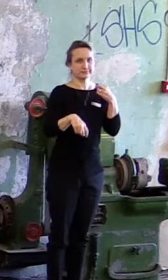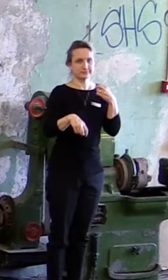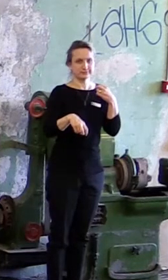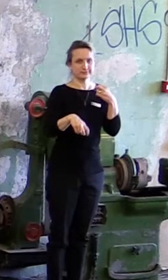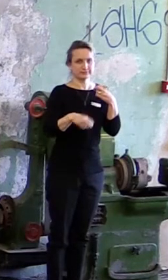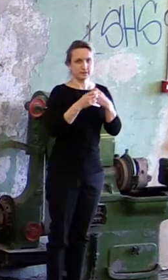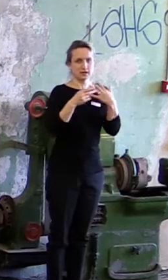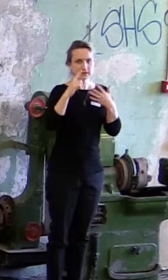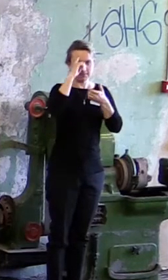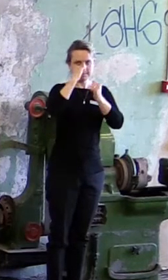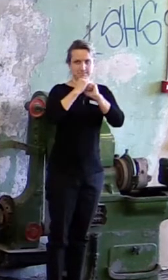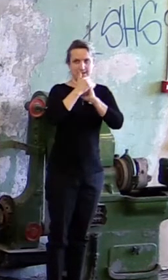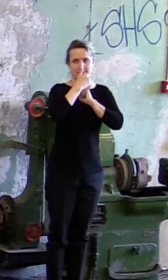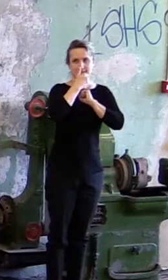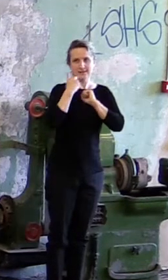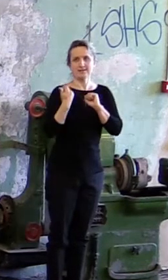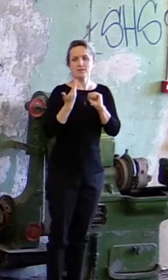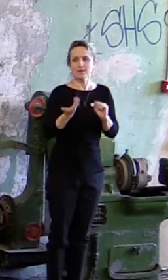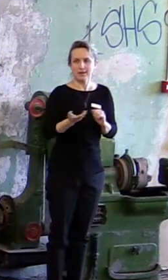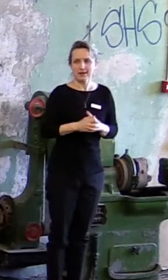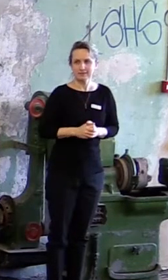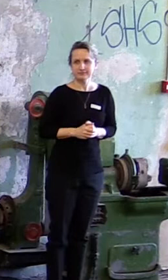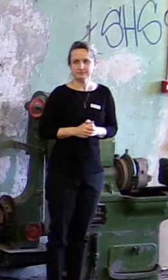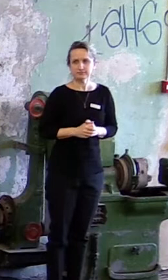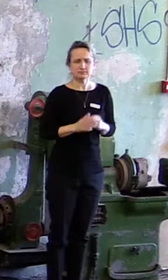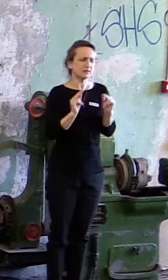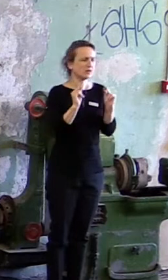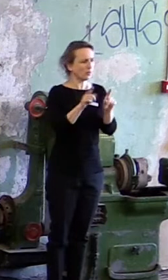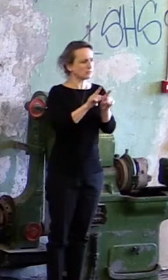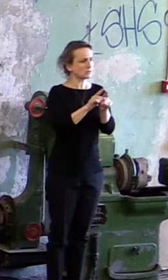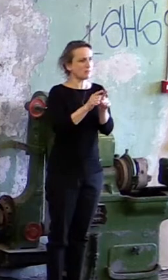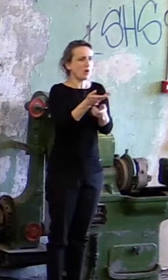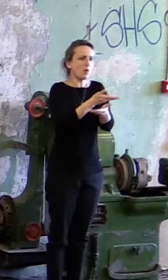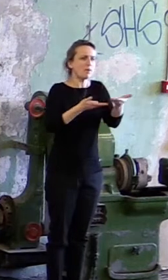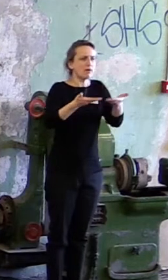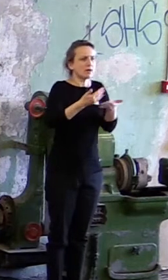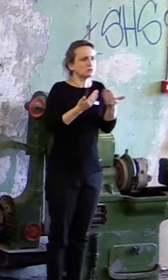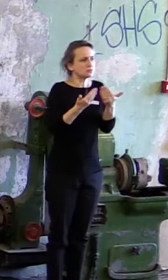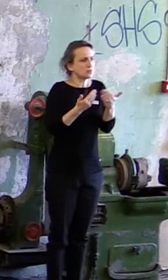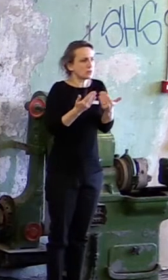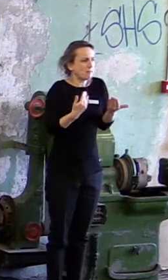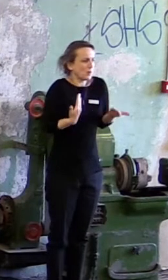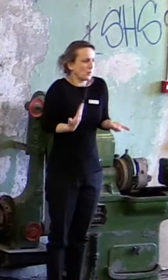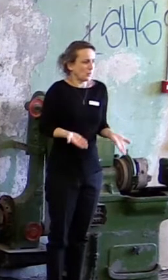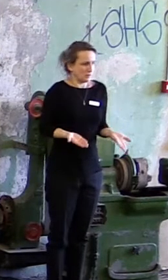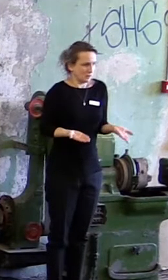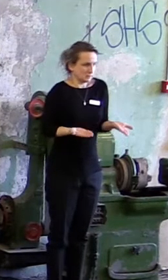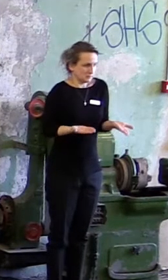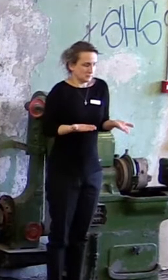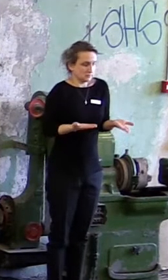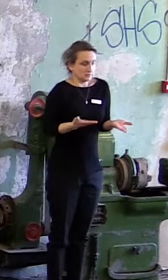on need negatiivsed tagajärjed. No ja muidugi ka see, et kuidas me omavahel suhtleme, et kui